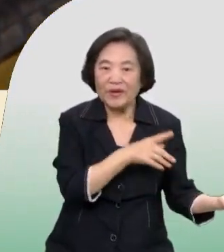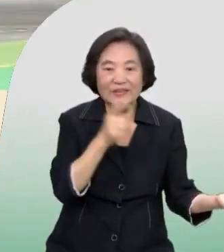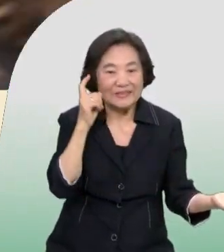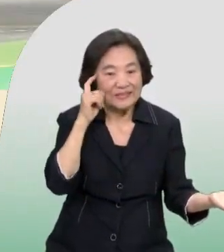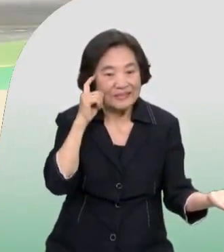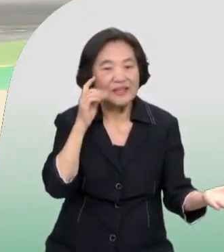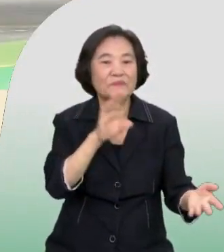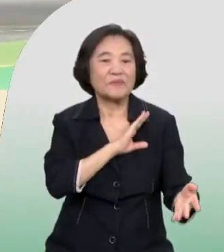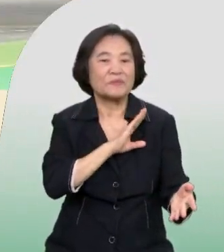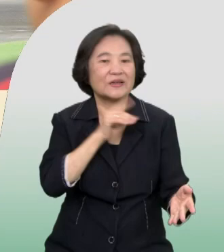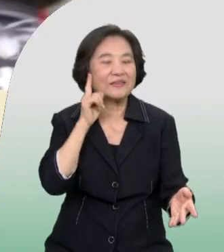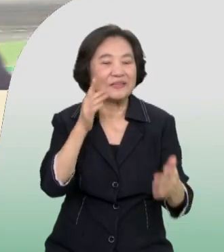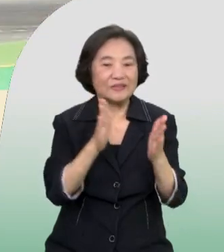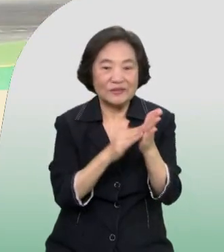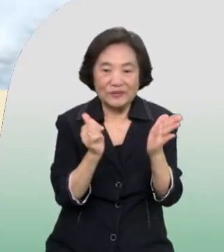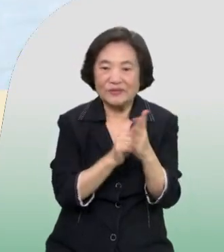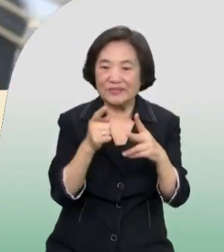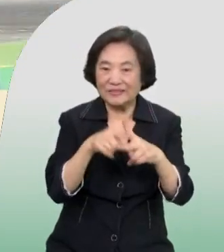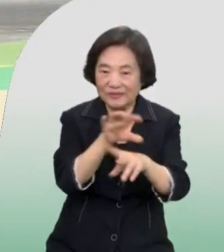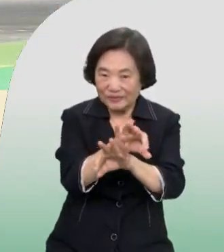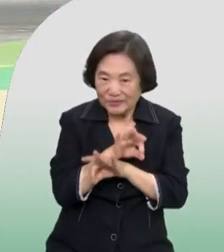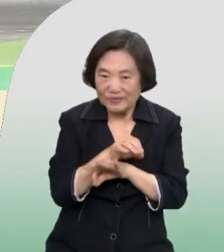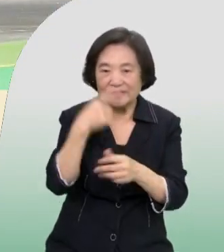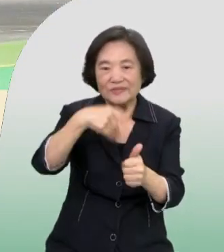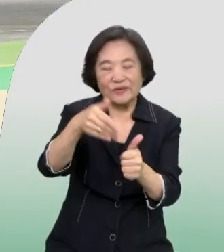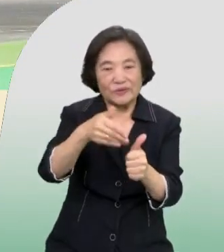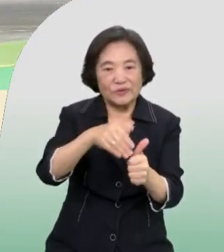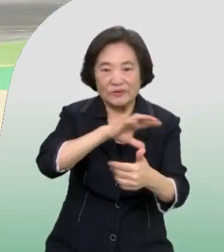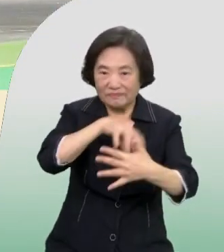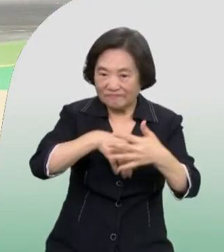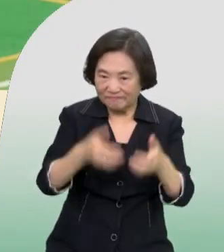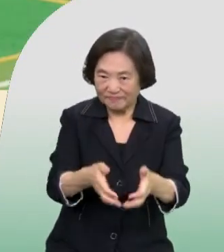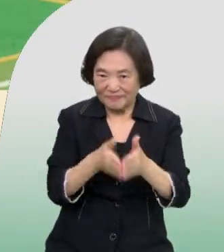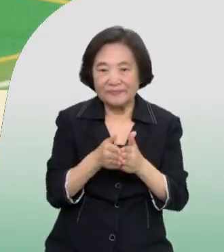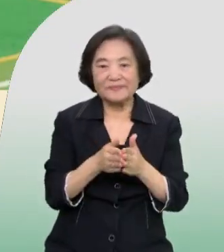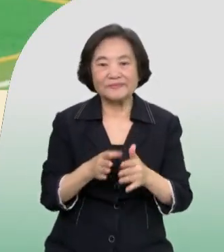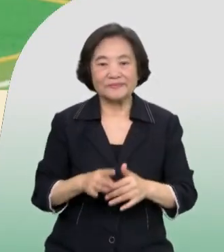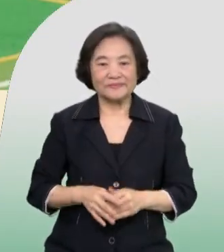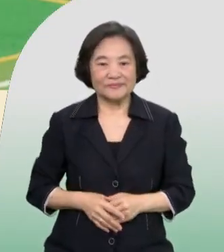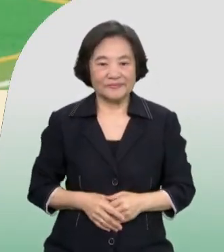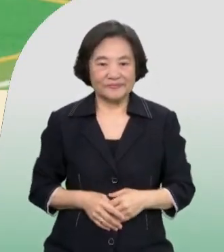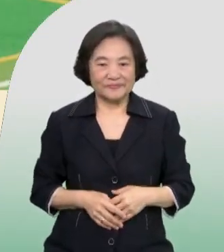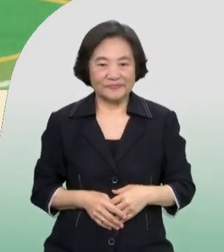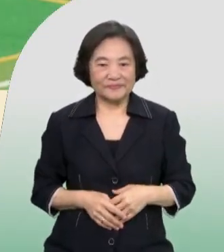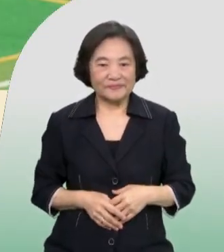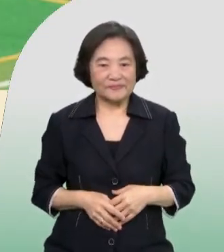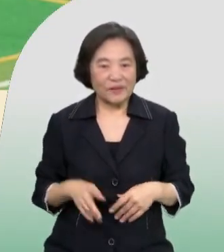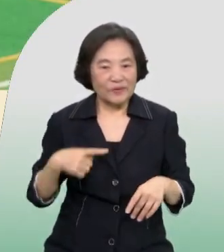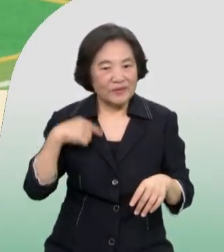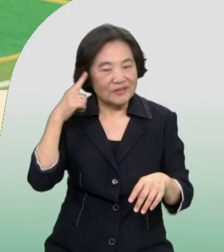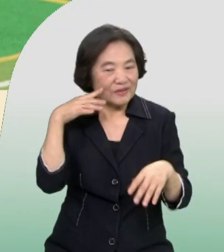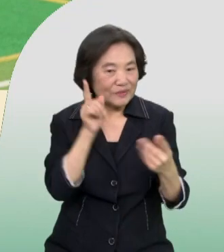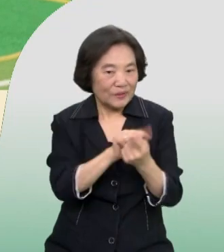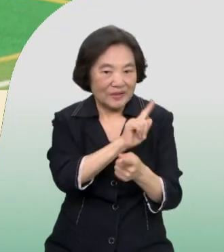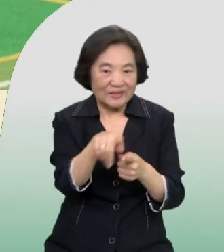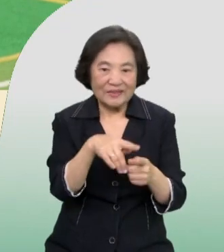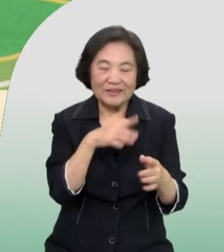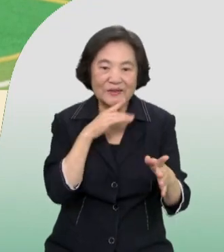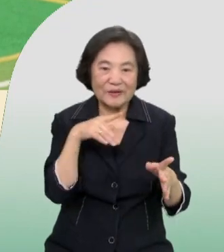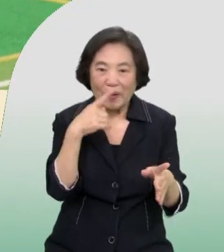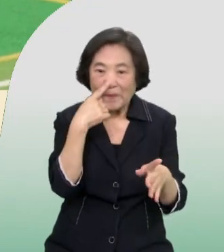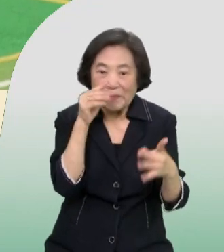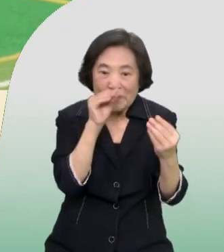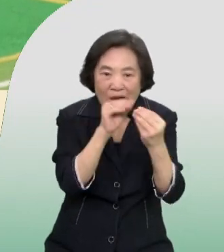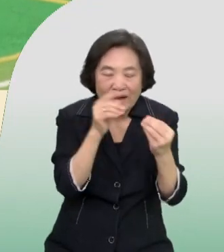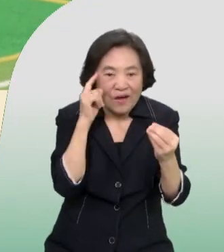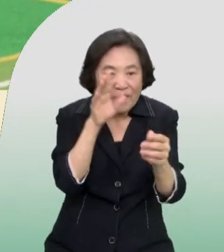笔，其实咪喺纽西兰小学毛利教育当中的一部分。 We learn in a very cool way, like